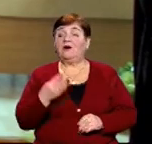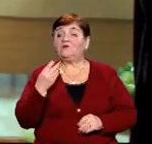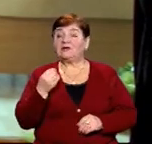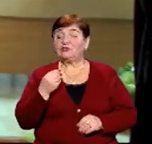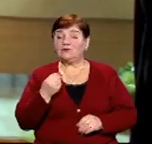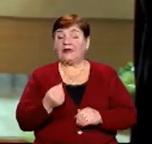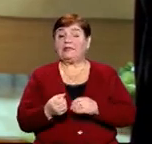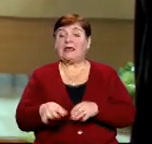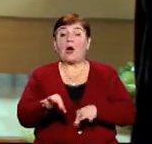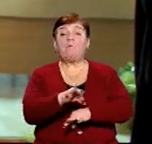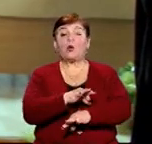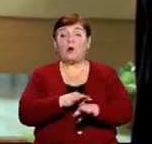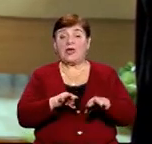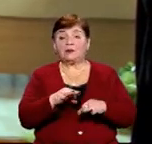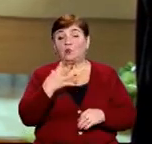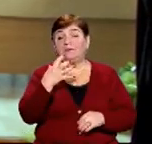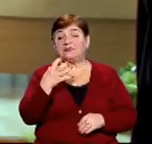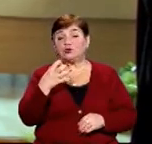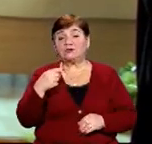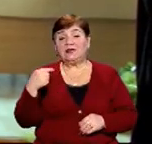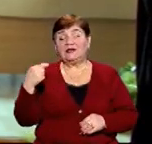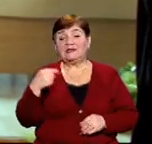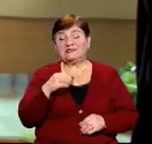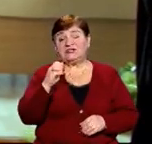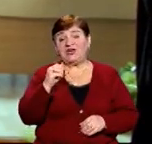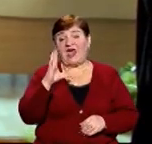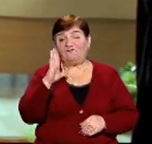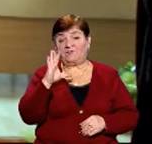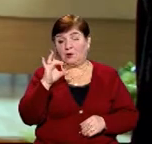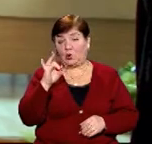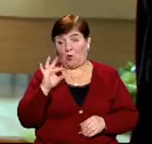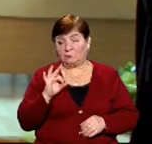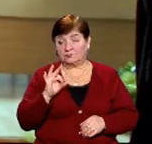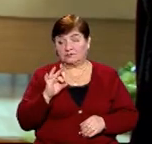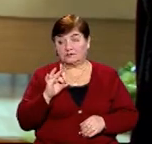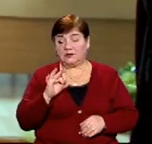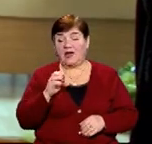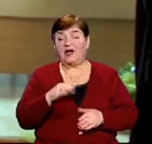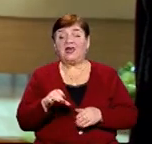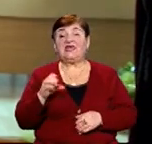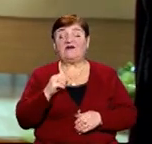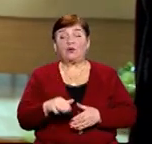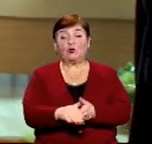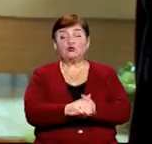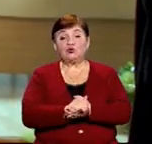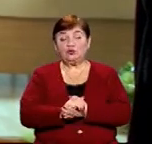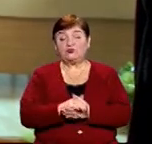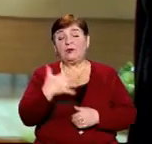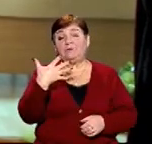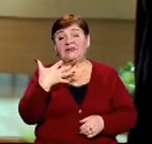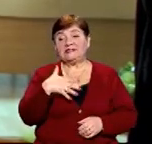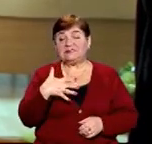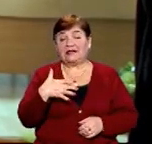Фінансування проекту 500 тисяч євро з боку Євросоюзу і 50